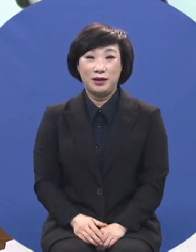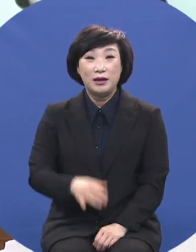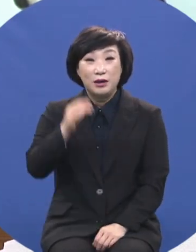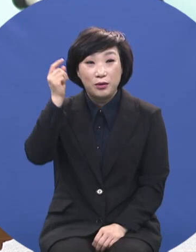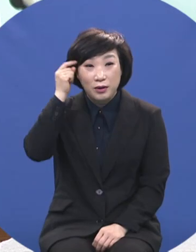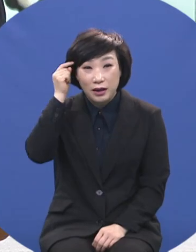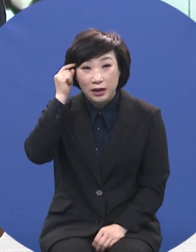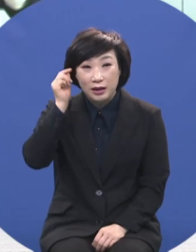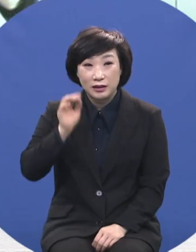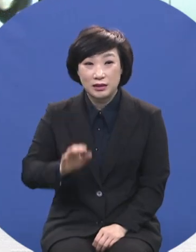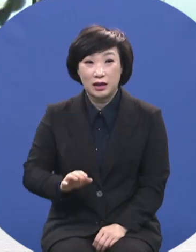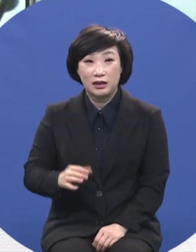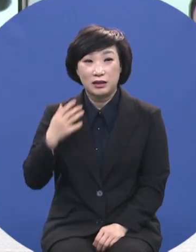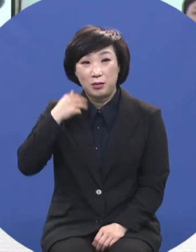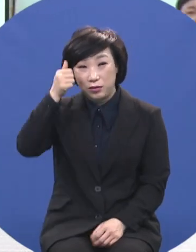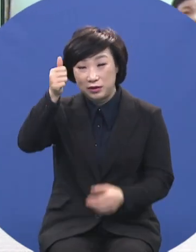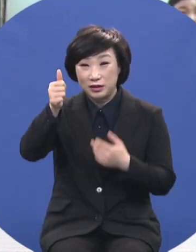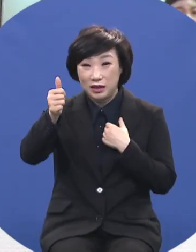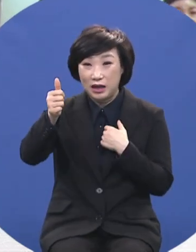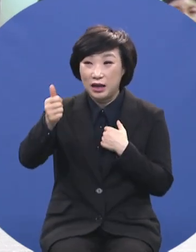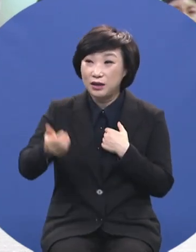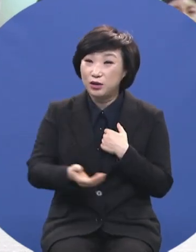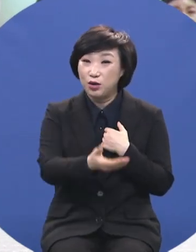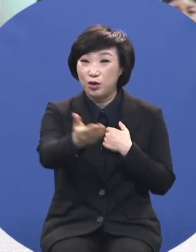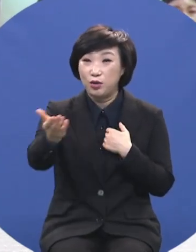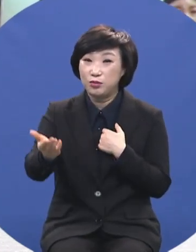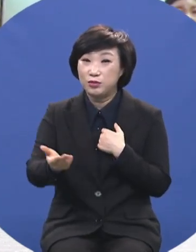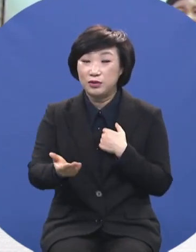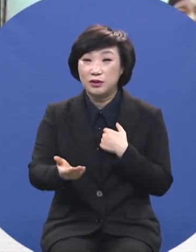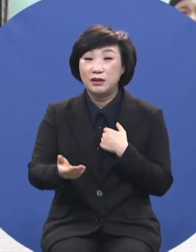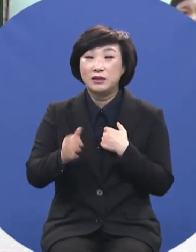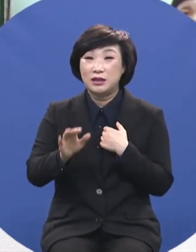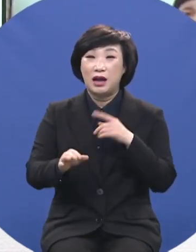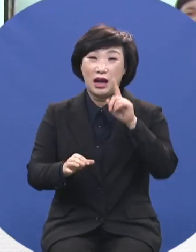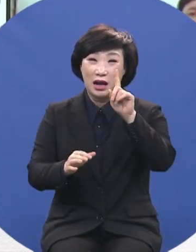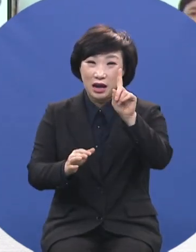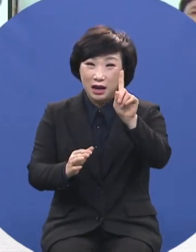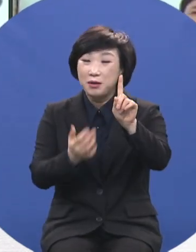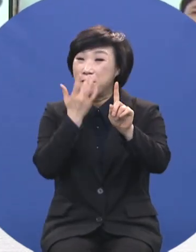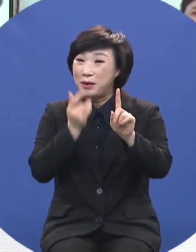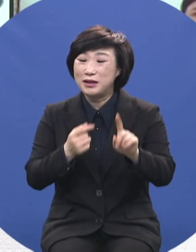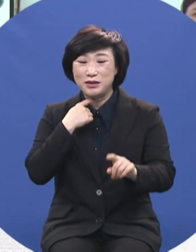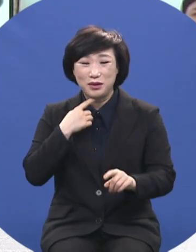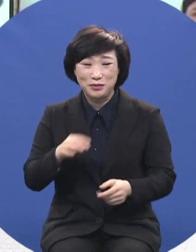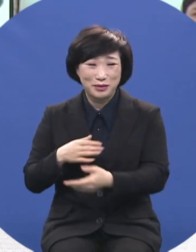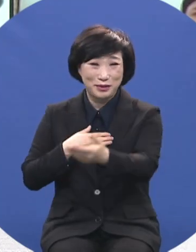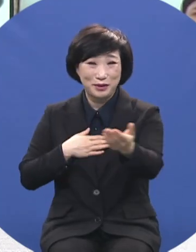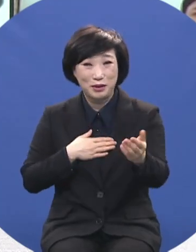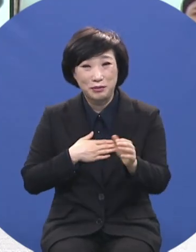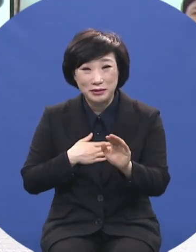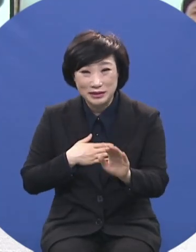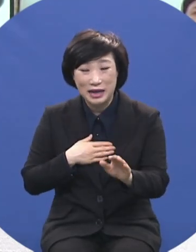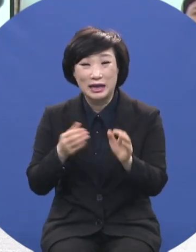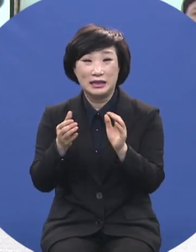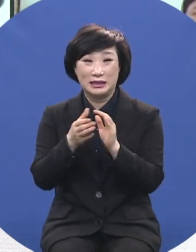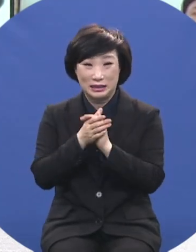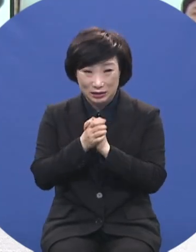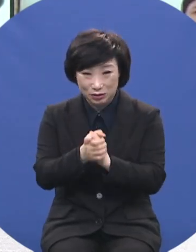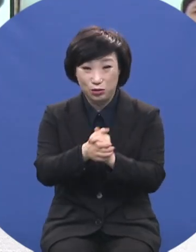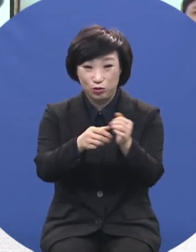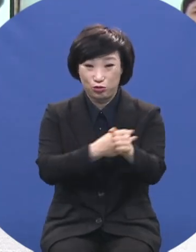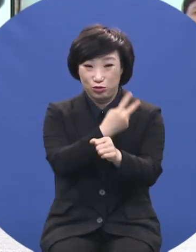왜 담임 목사가 여러분에게 한 번도 안 빠지고 여러분 기도